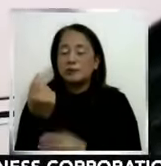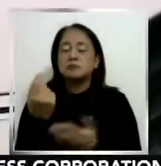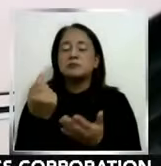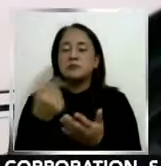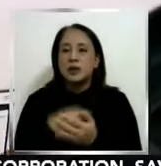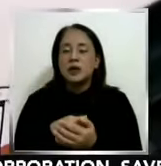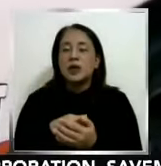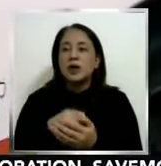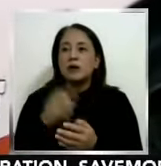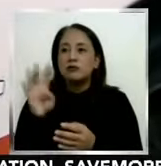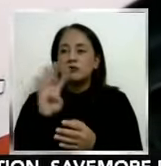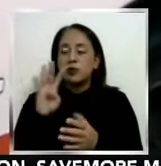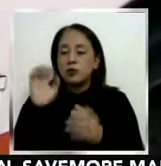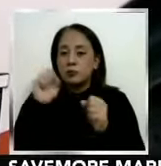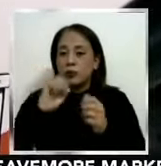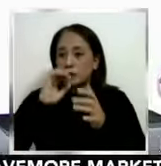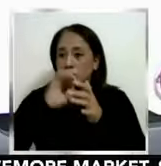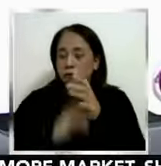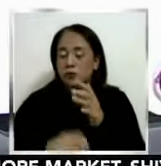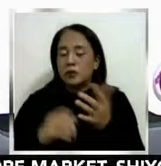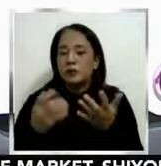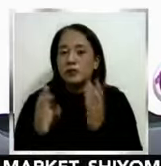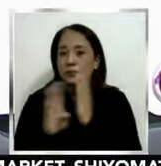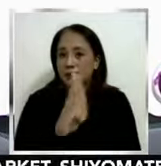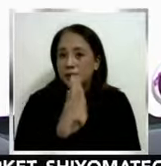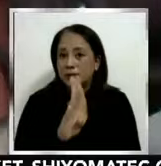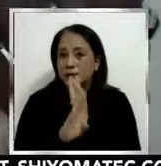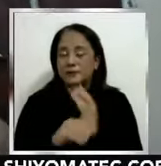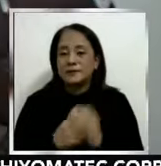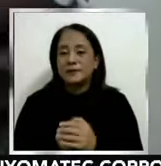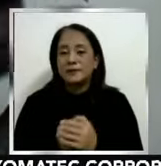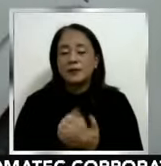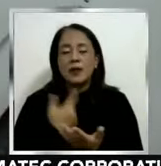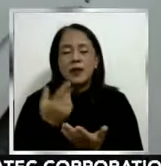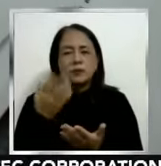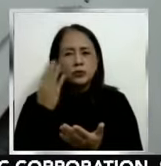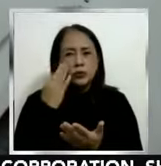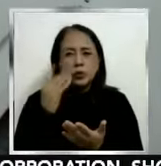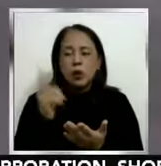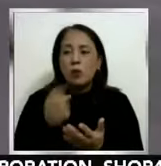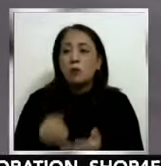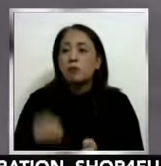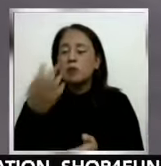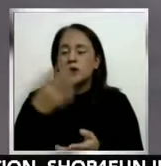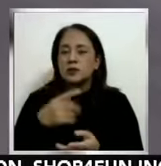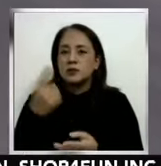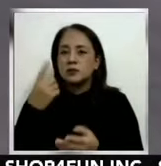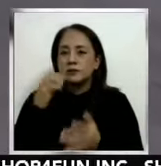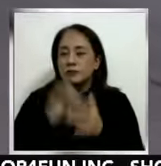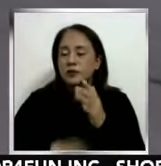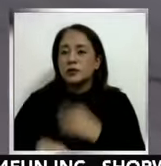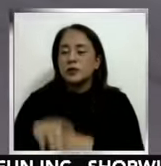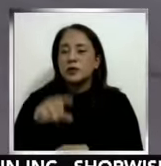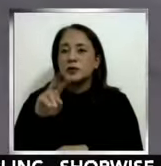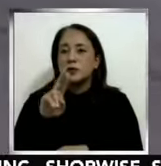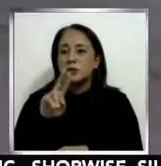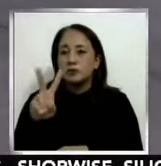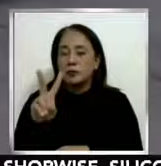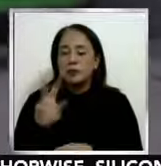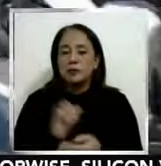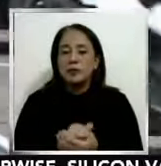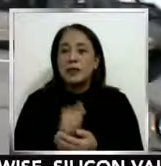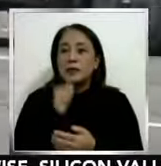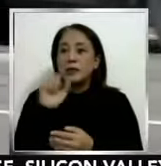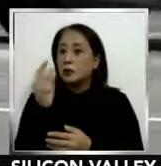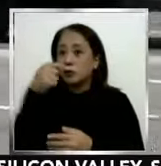ang posibleng diskwento sa mga bus. Habang inaalam pa ang discount sa UV Express, ang discount hindi lamang sa Metro Manila